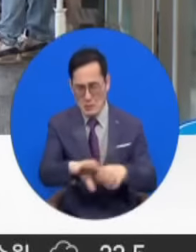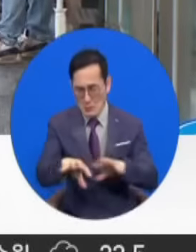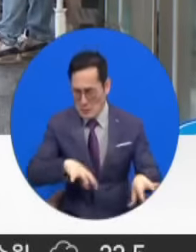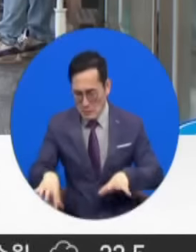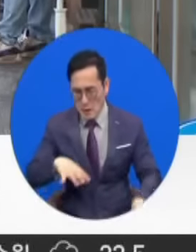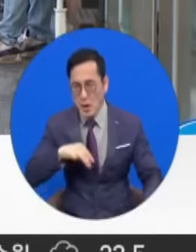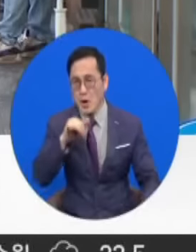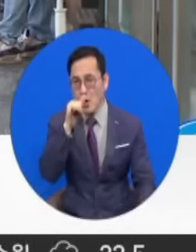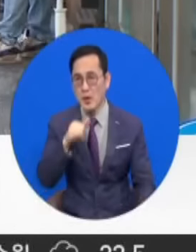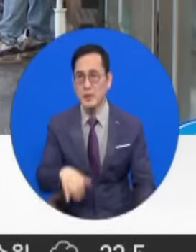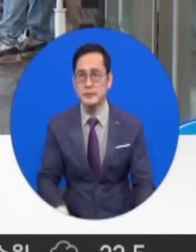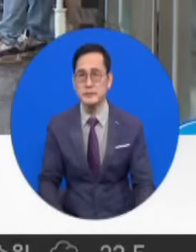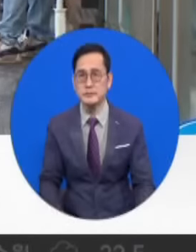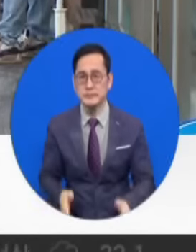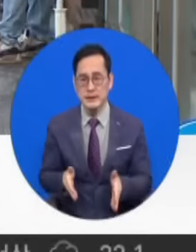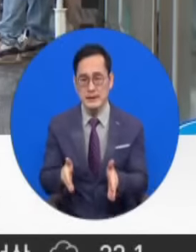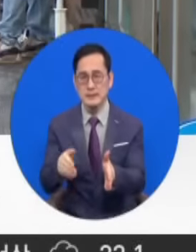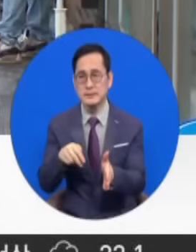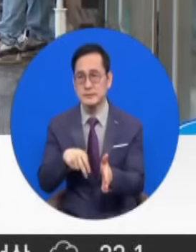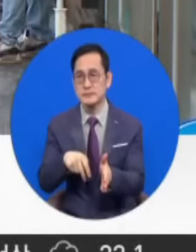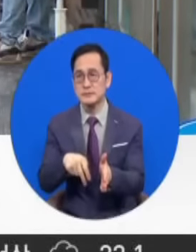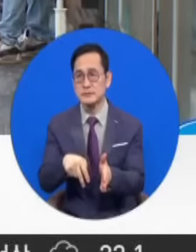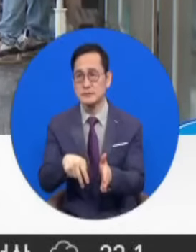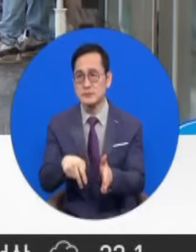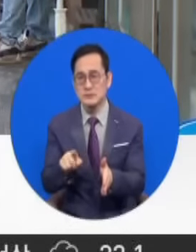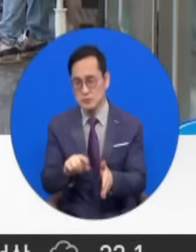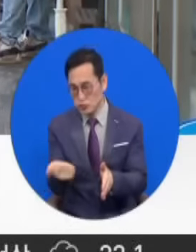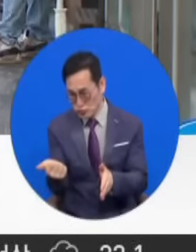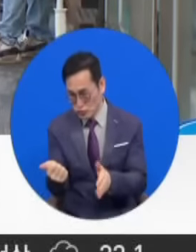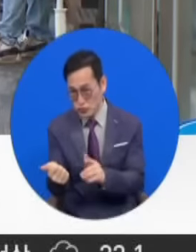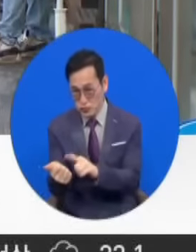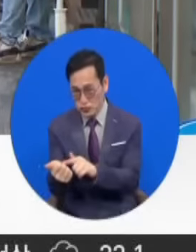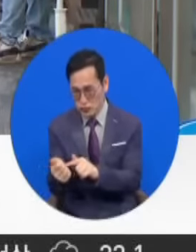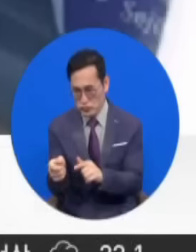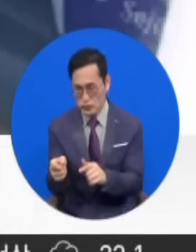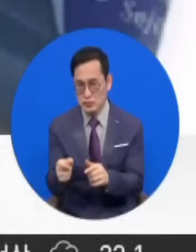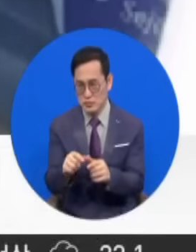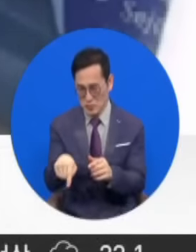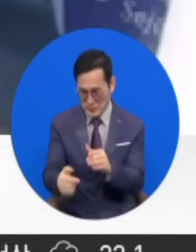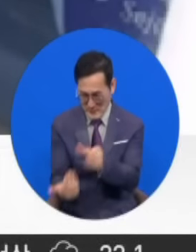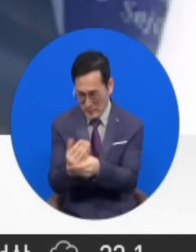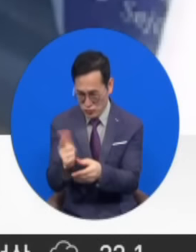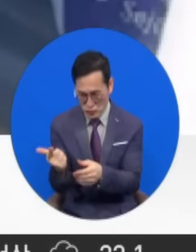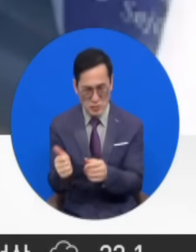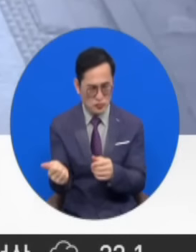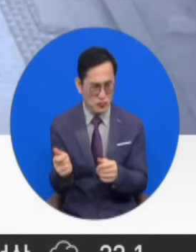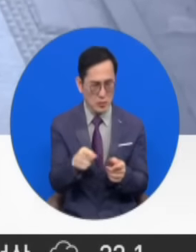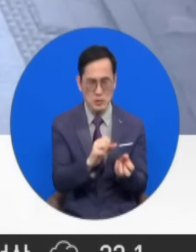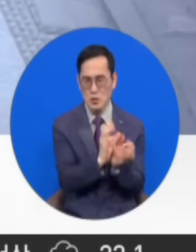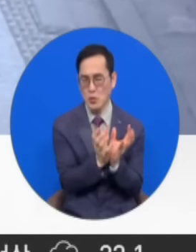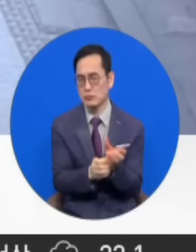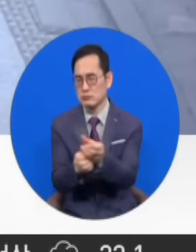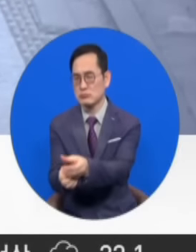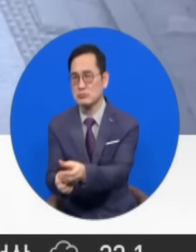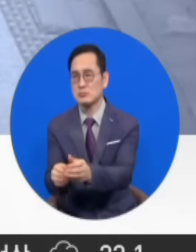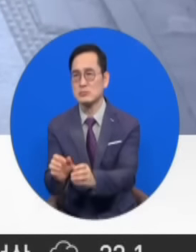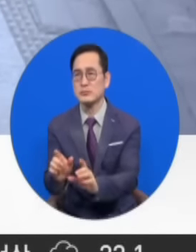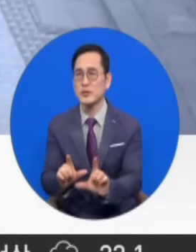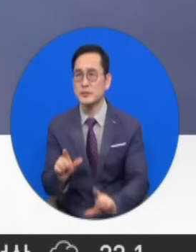있습니다. 인도 한쪽에는 시민이 두고 간 추모 조화도 놓여 있습니다. 이곳 시청역 교차로에서